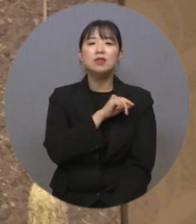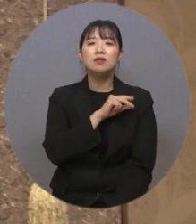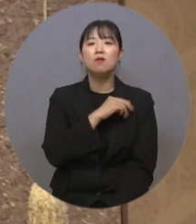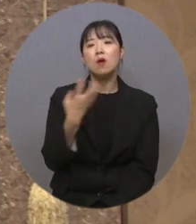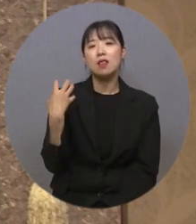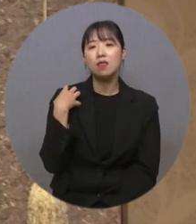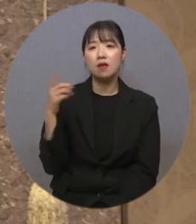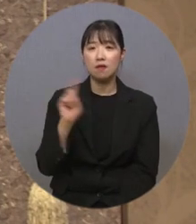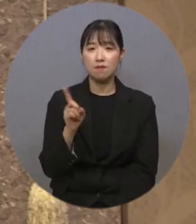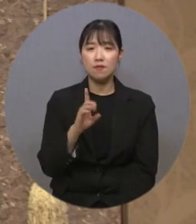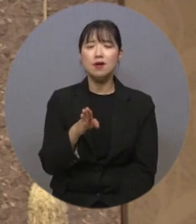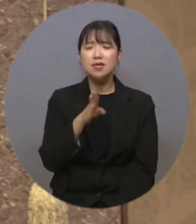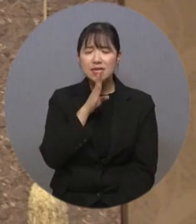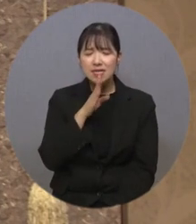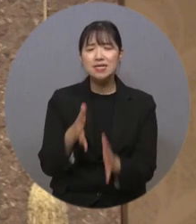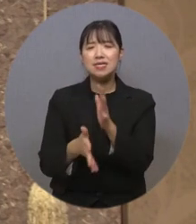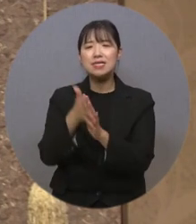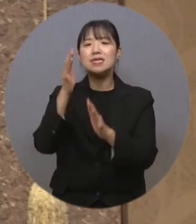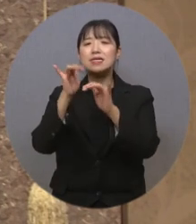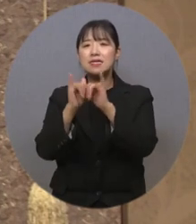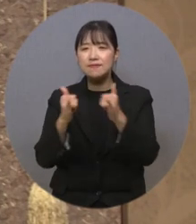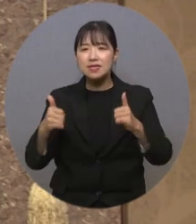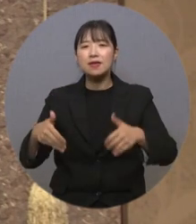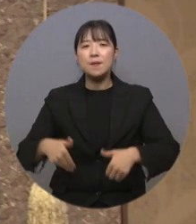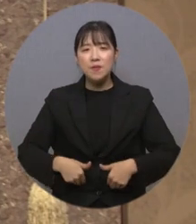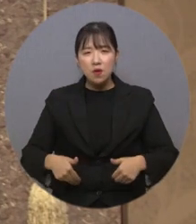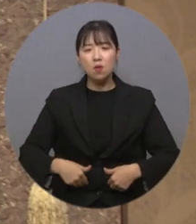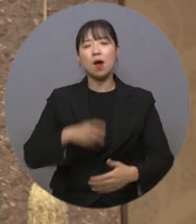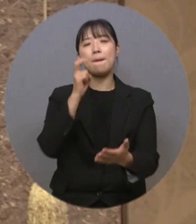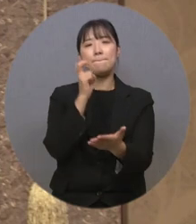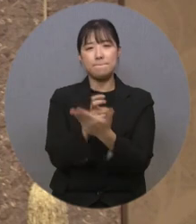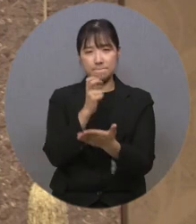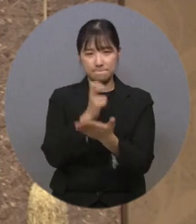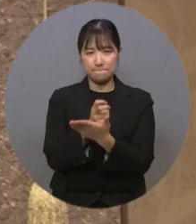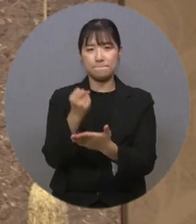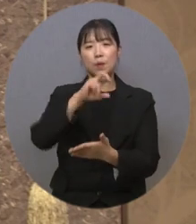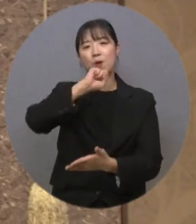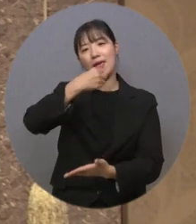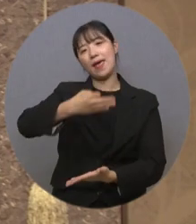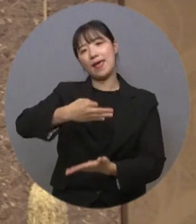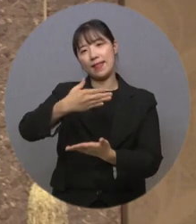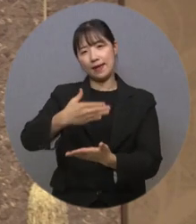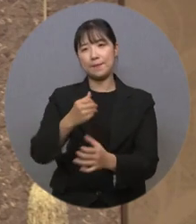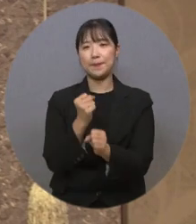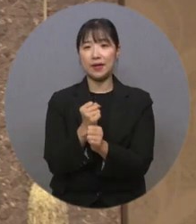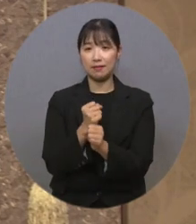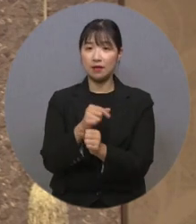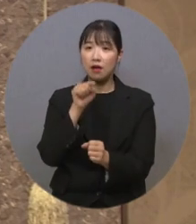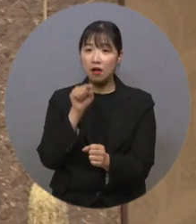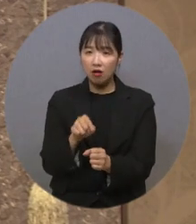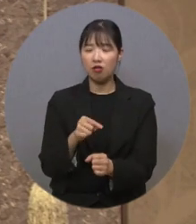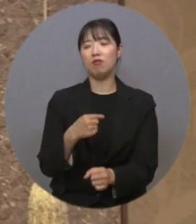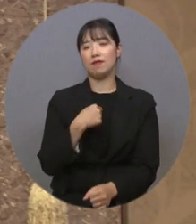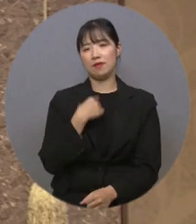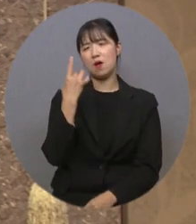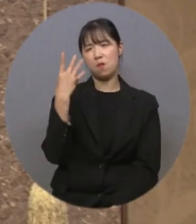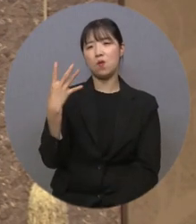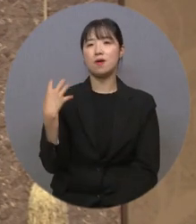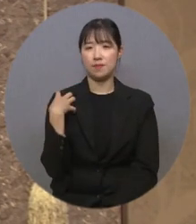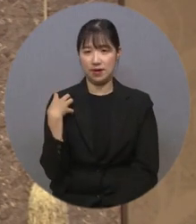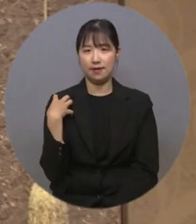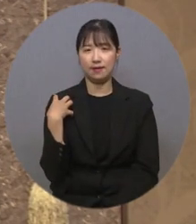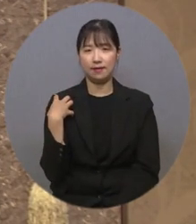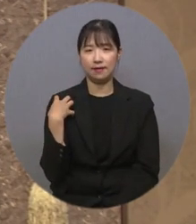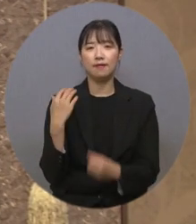책무는 정말 시민에게 필요한 법적인 조례와 예산을 만드는 것이 본연의 임무입니다.